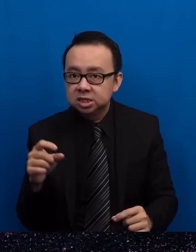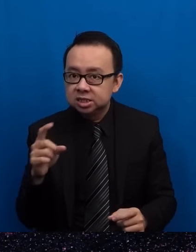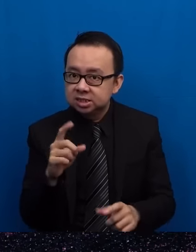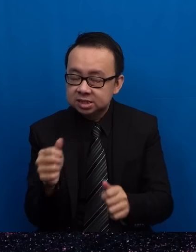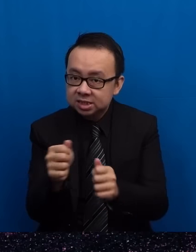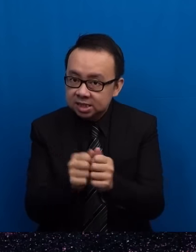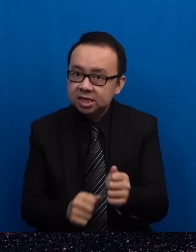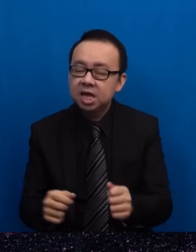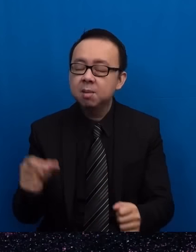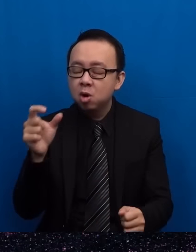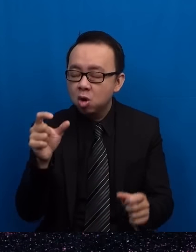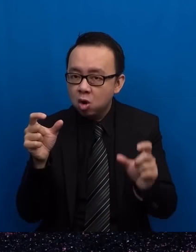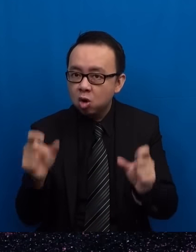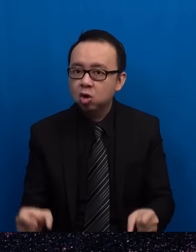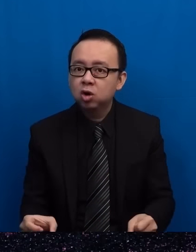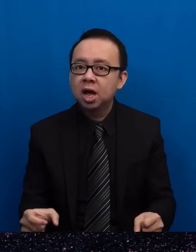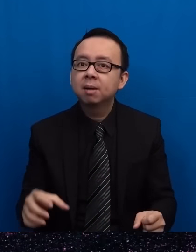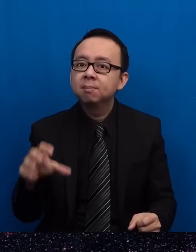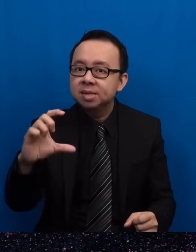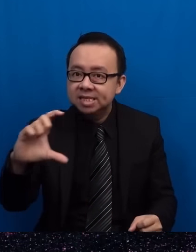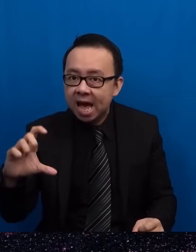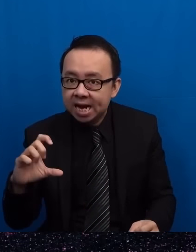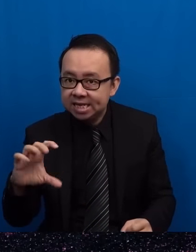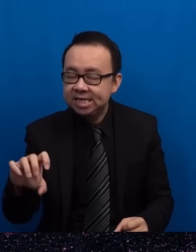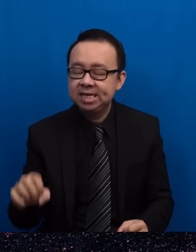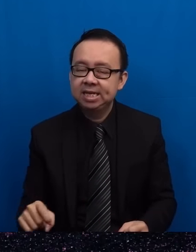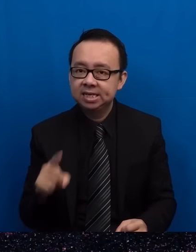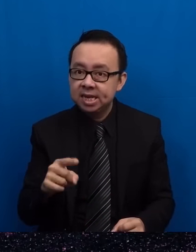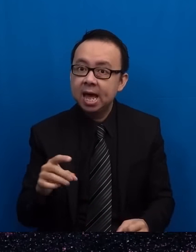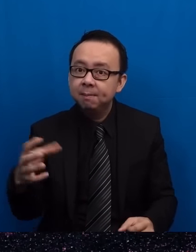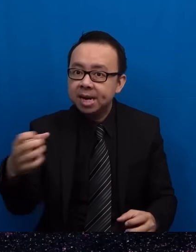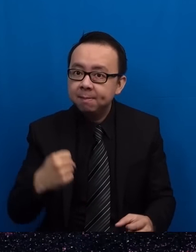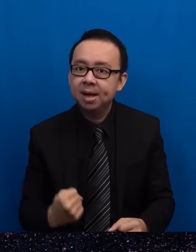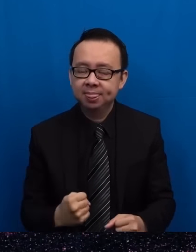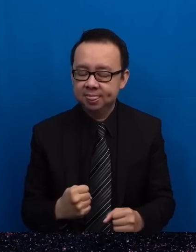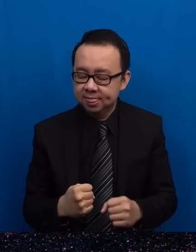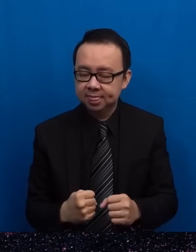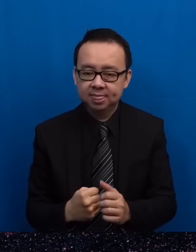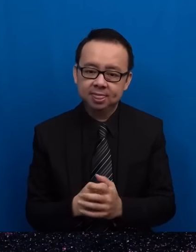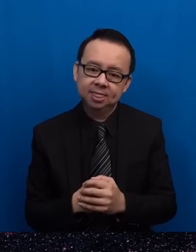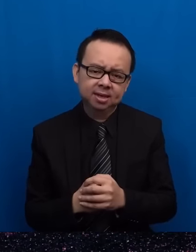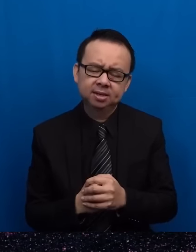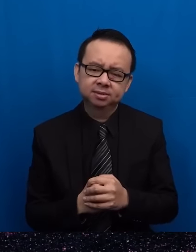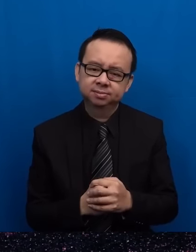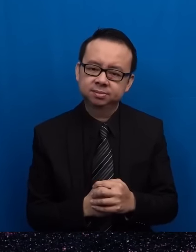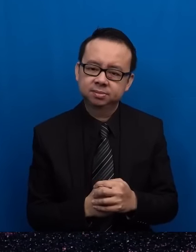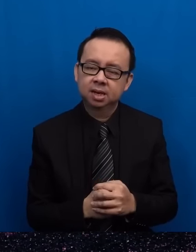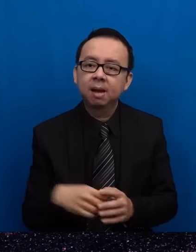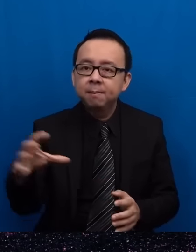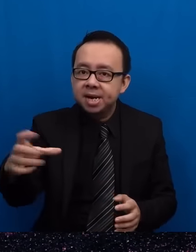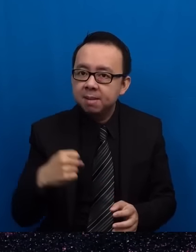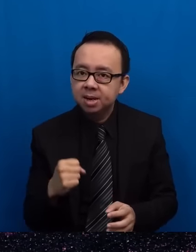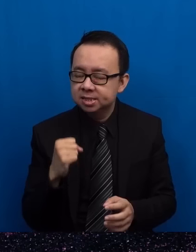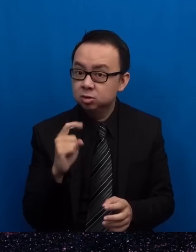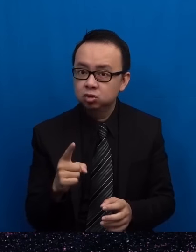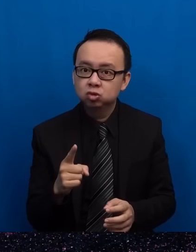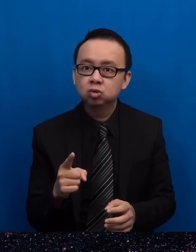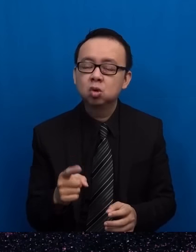Mendapat di sini dalam bahasa Inggrisnya find. Whoever seeks will find. Kata find, mendapat ini